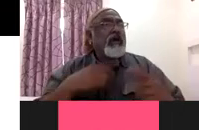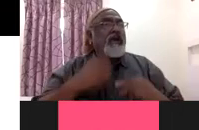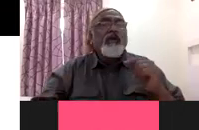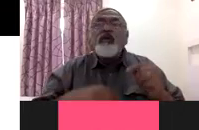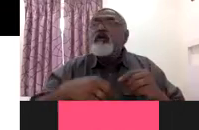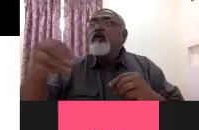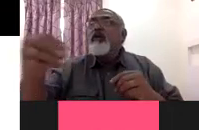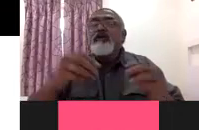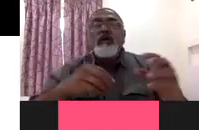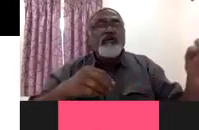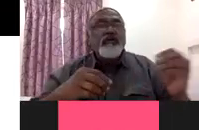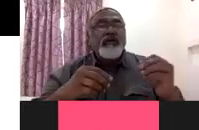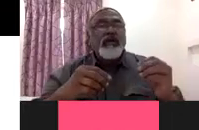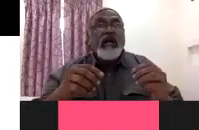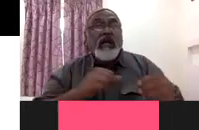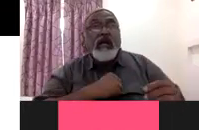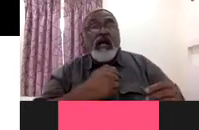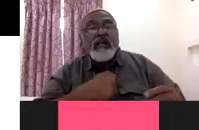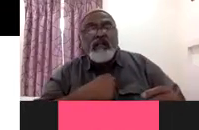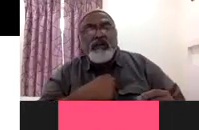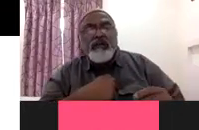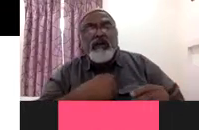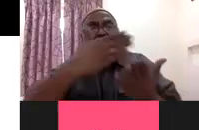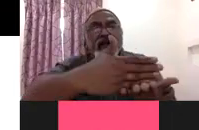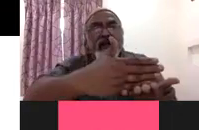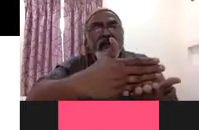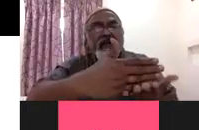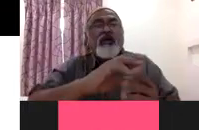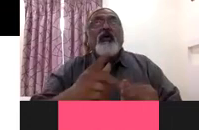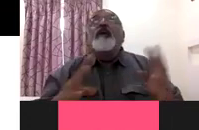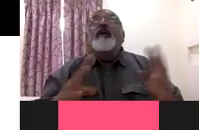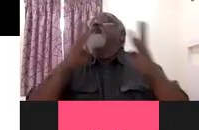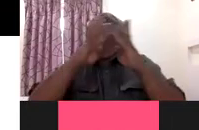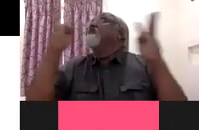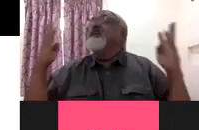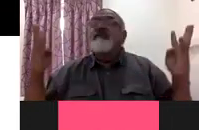like attitudinal barrier or you can say infrastructural barrier.